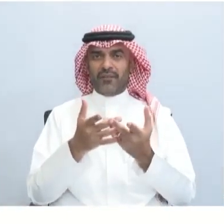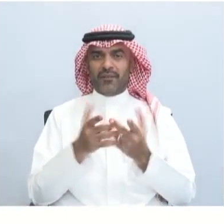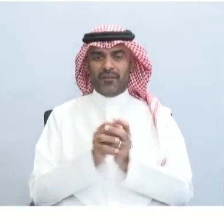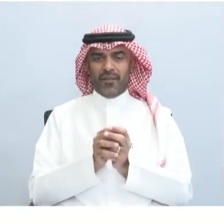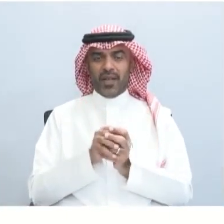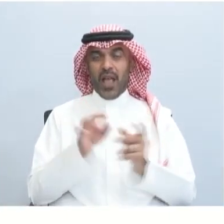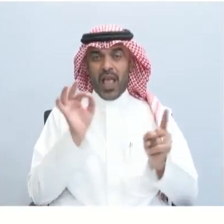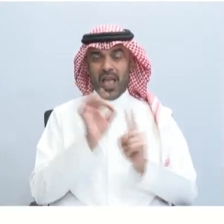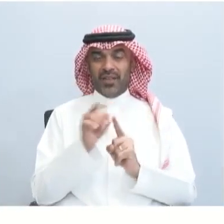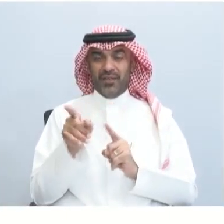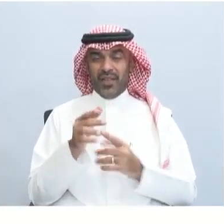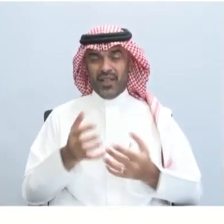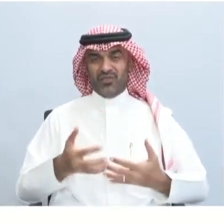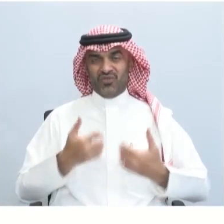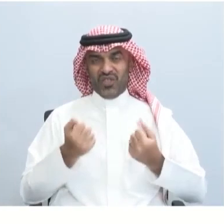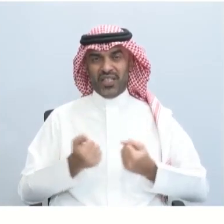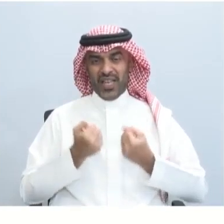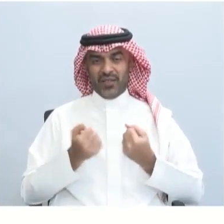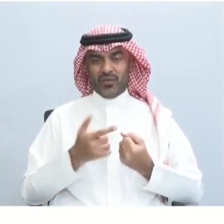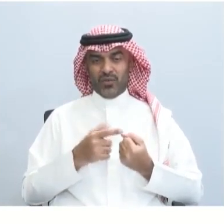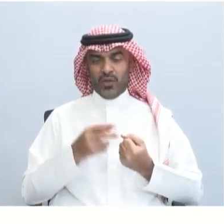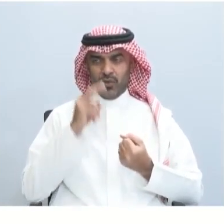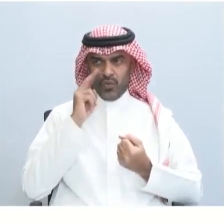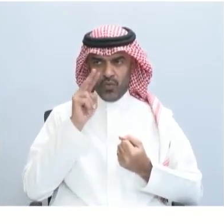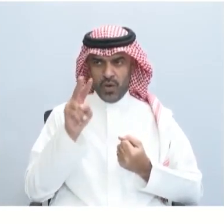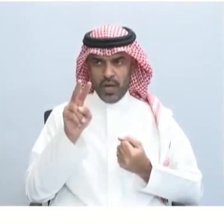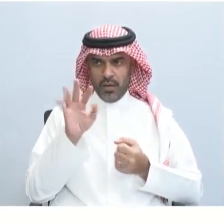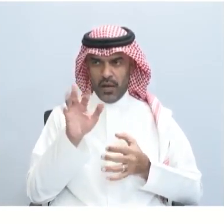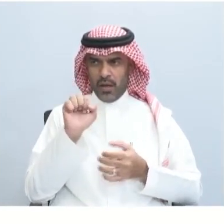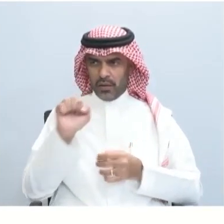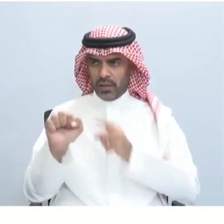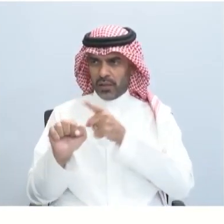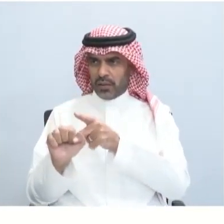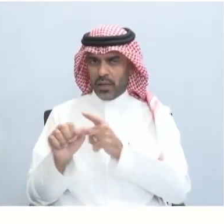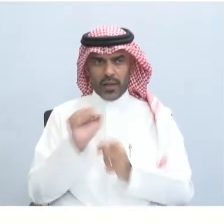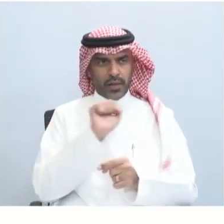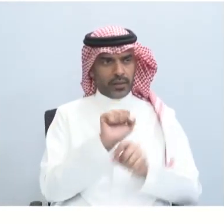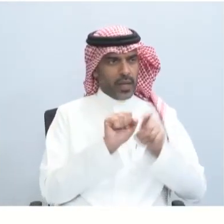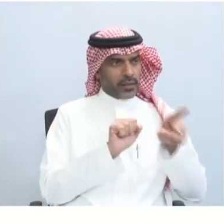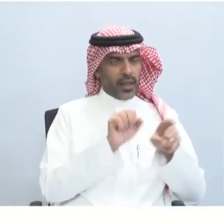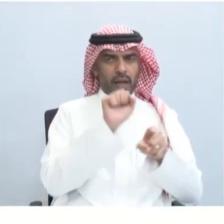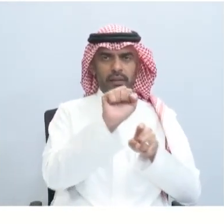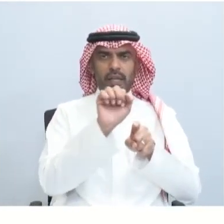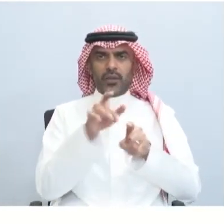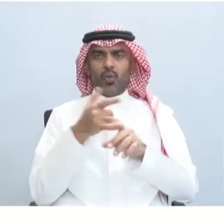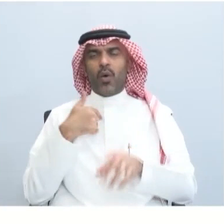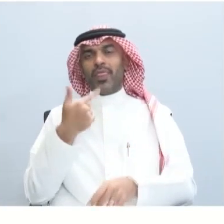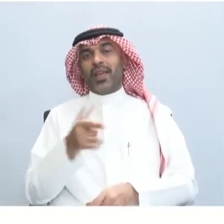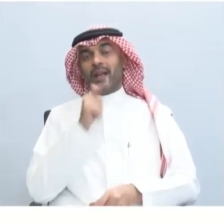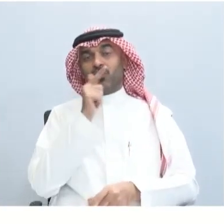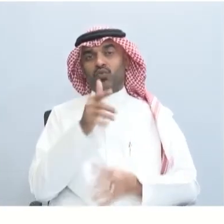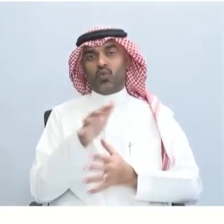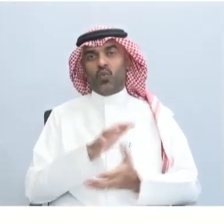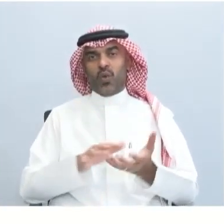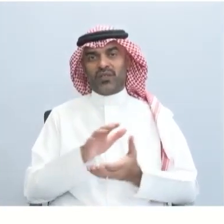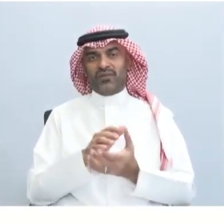من هذا النشاط الاحظ خصائص بعض الاجسام المالوفه واصفها خاصه